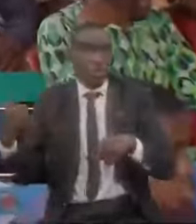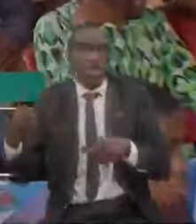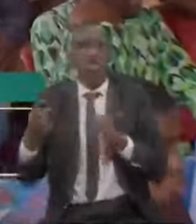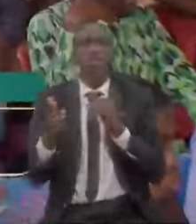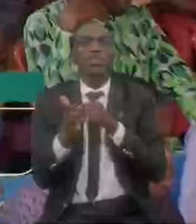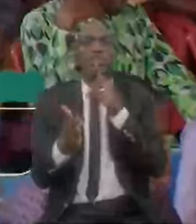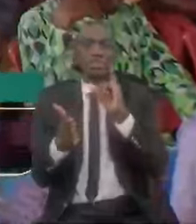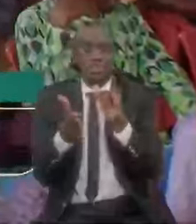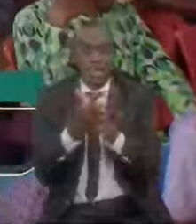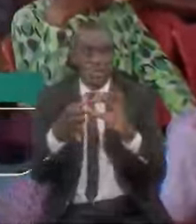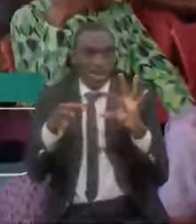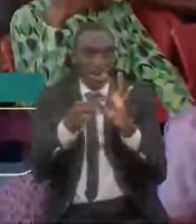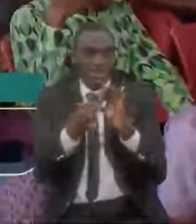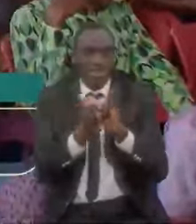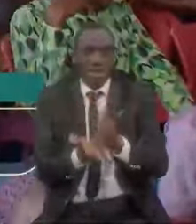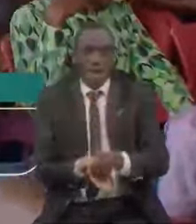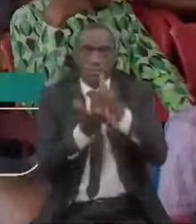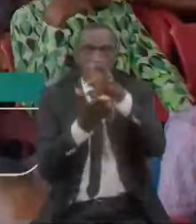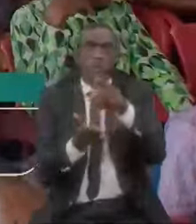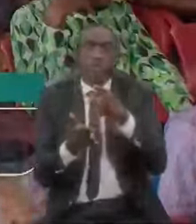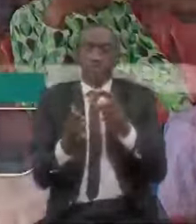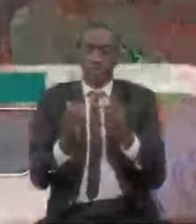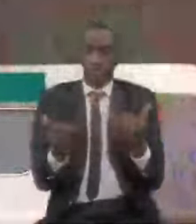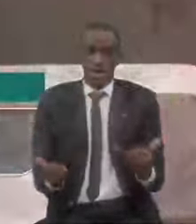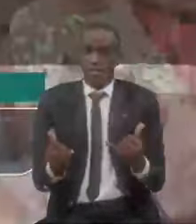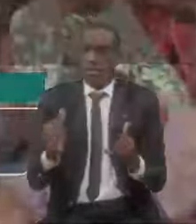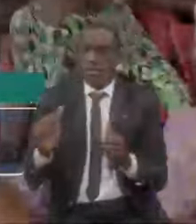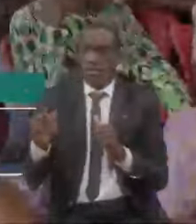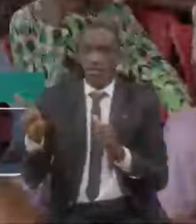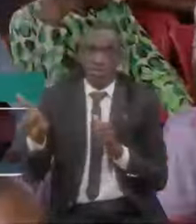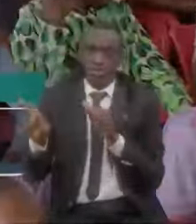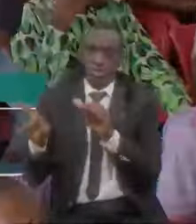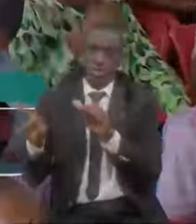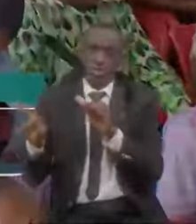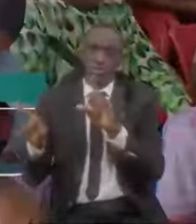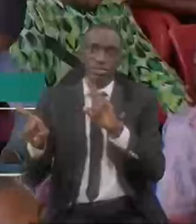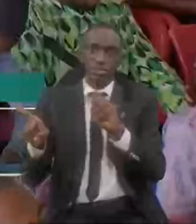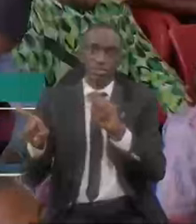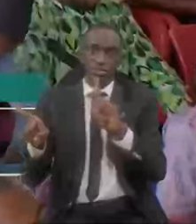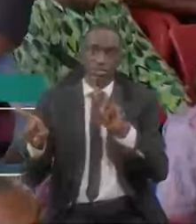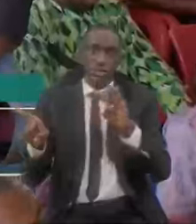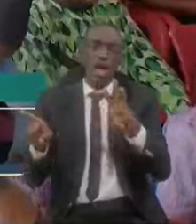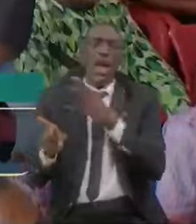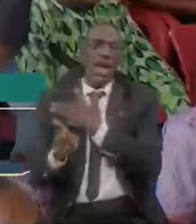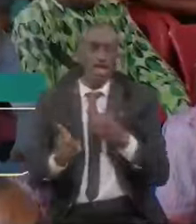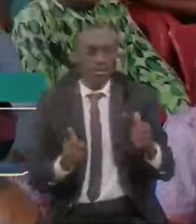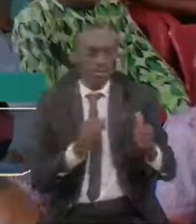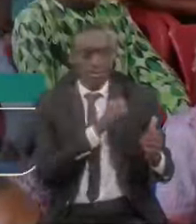maintenant. André et attitude. Quand nous pensons aux